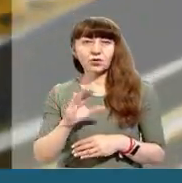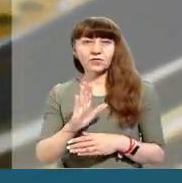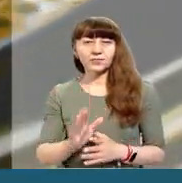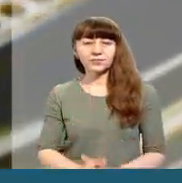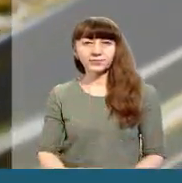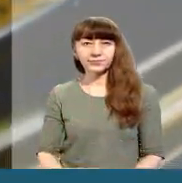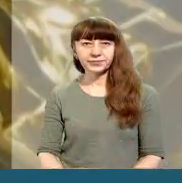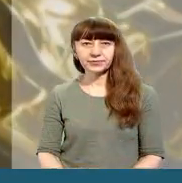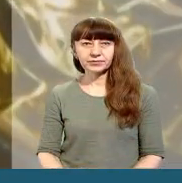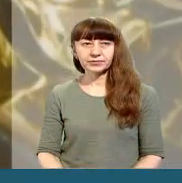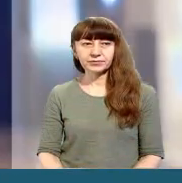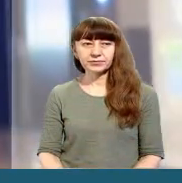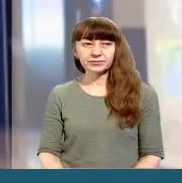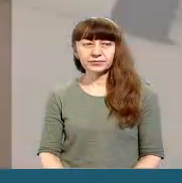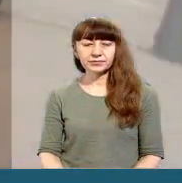менің елтаңбам,